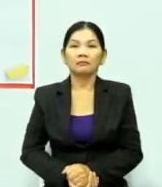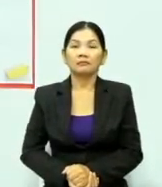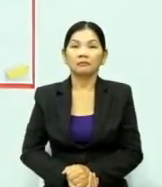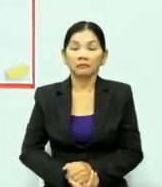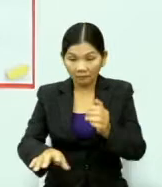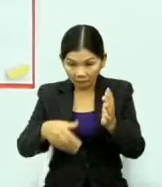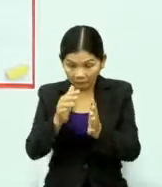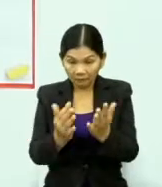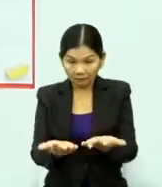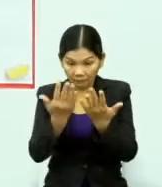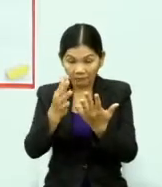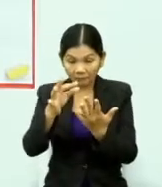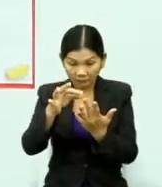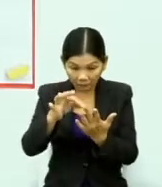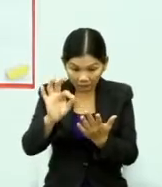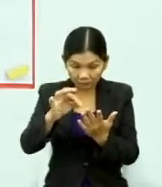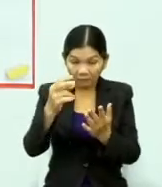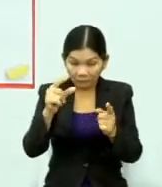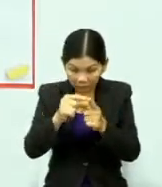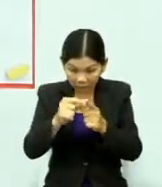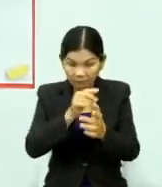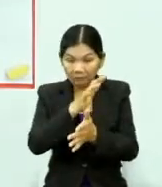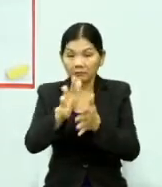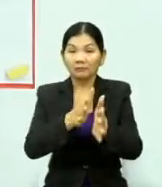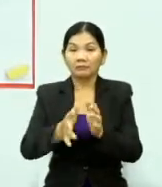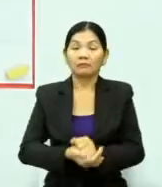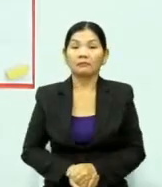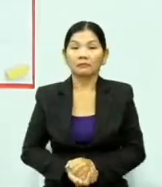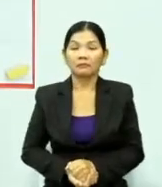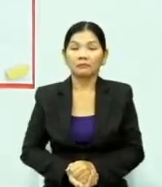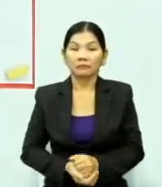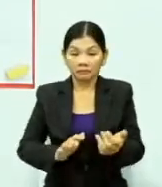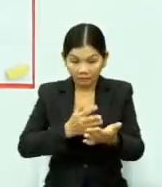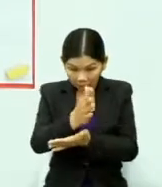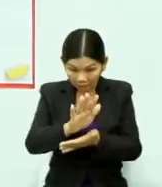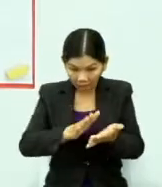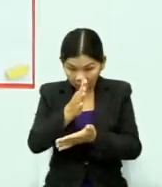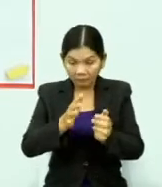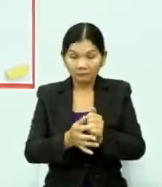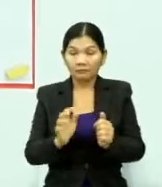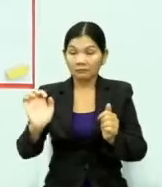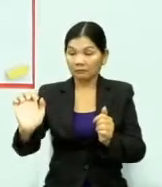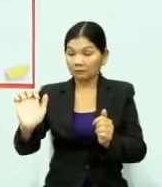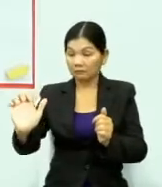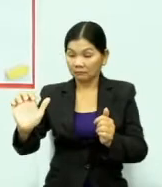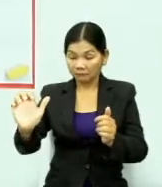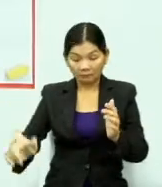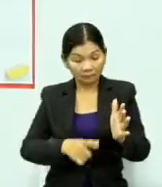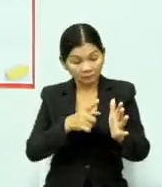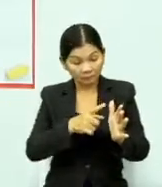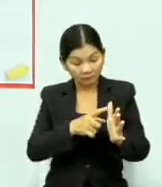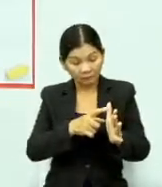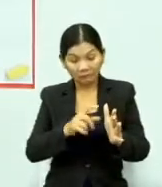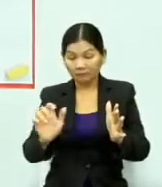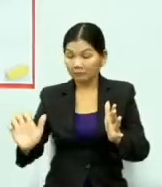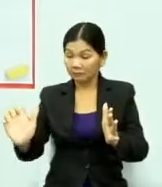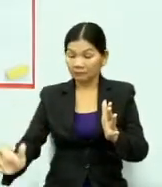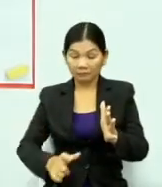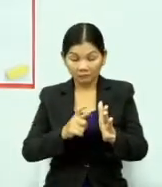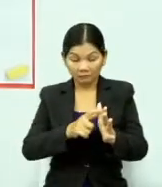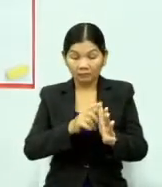Chà lấy cốc tiếng toát cho mình nè cổ. Bịa này cứ dừng ăn thá. Chà. Chà một đoàn tiệt ná. Bịa tị bấy cứ ăn